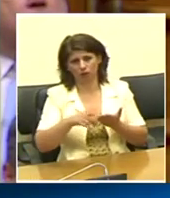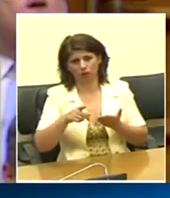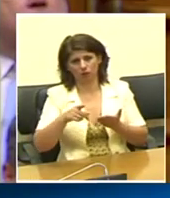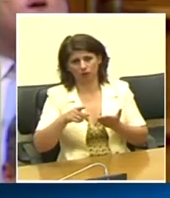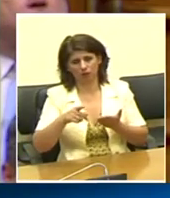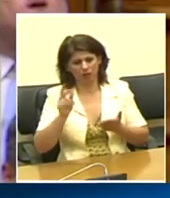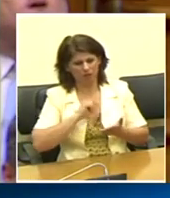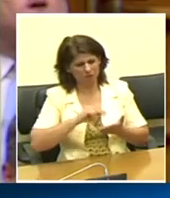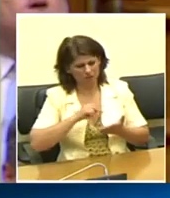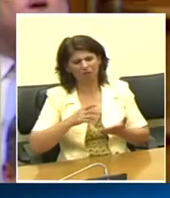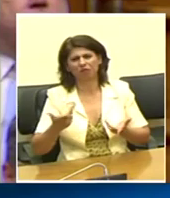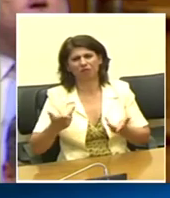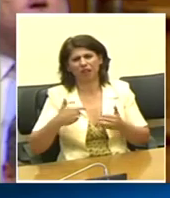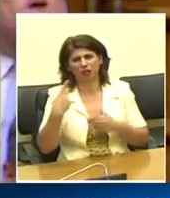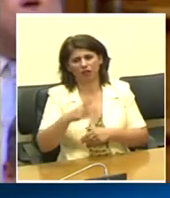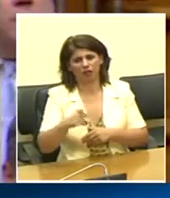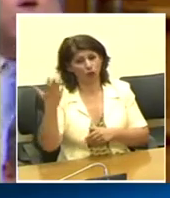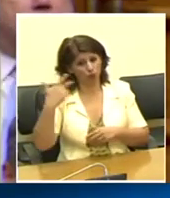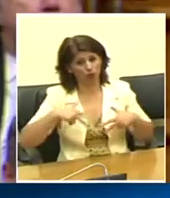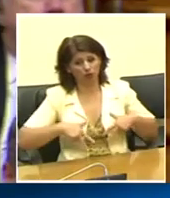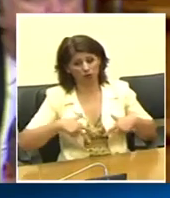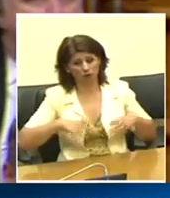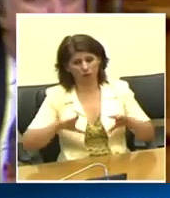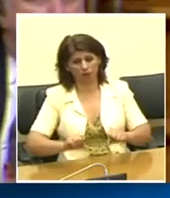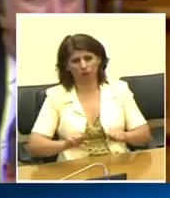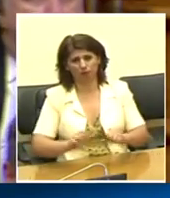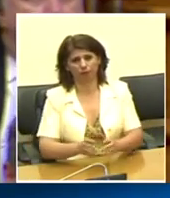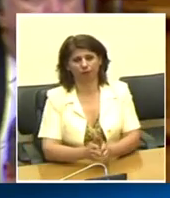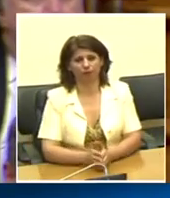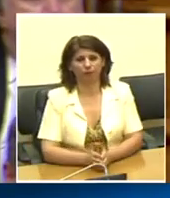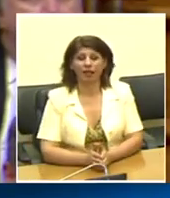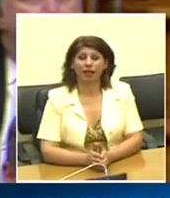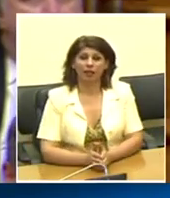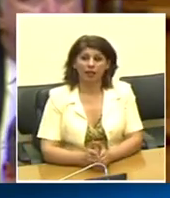συμφέροντα του τότε κυβερνητικού καθεστώτος. Και